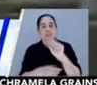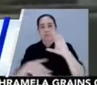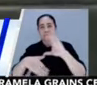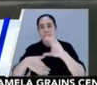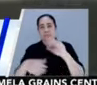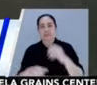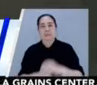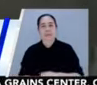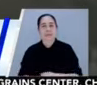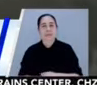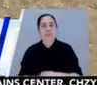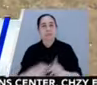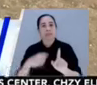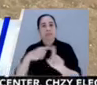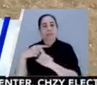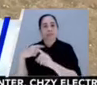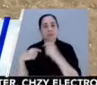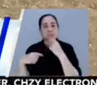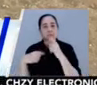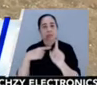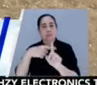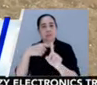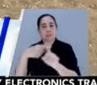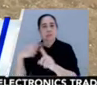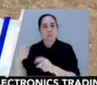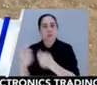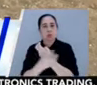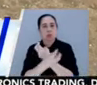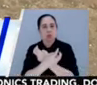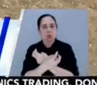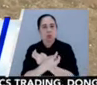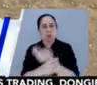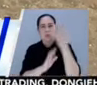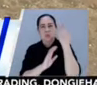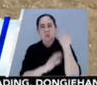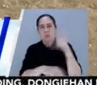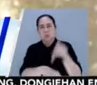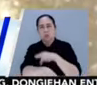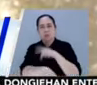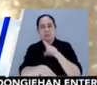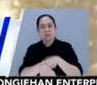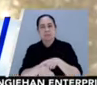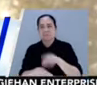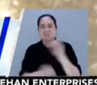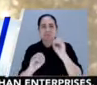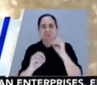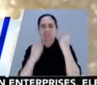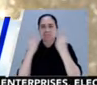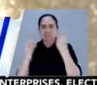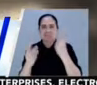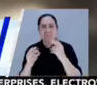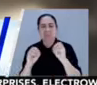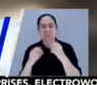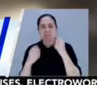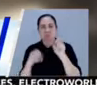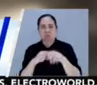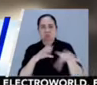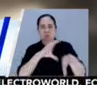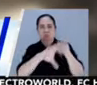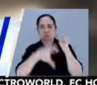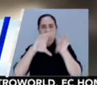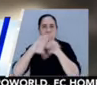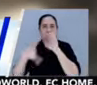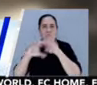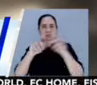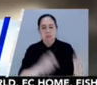ayon sa pamunuan ng cementeryo buto ito na mga yumaong matagal na umanong di nadadalaw kaya inalis sa mga puntod at inilipat